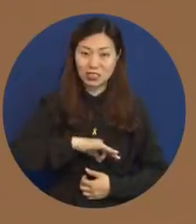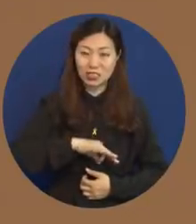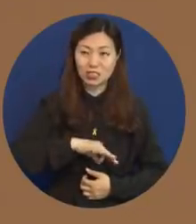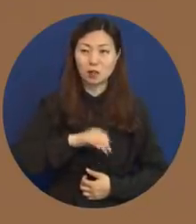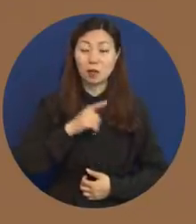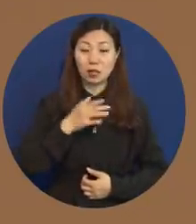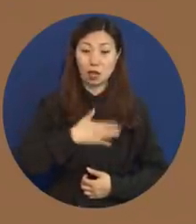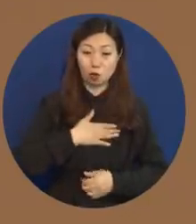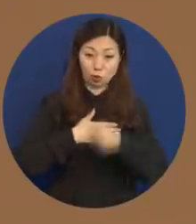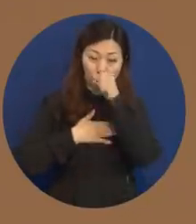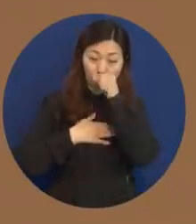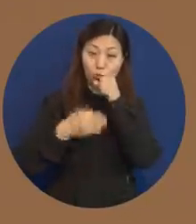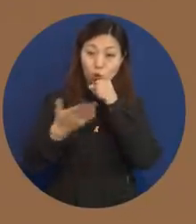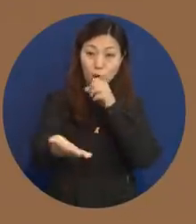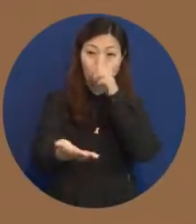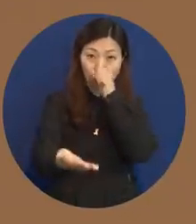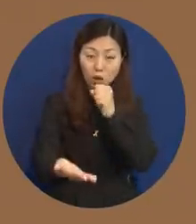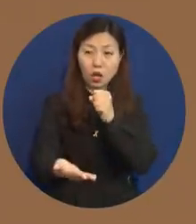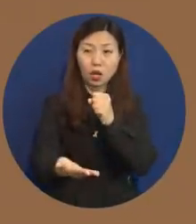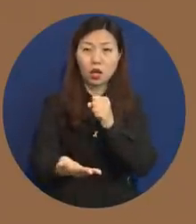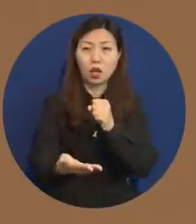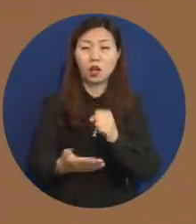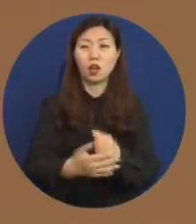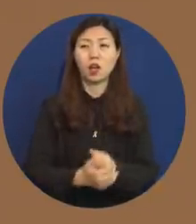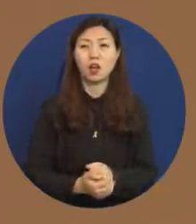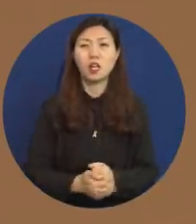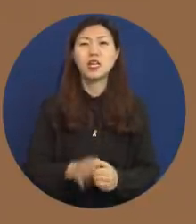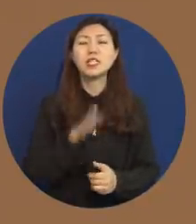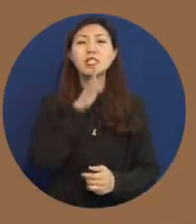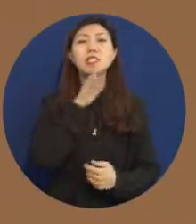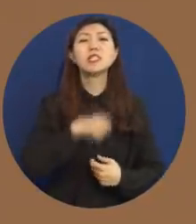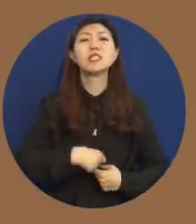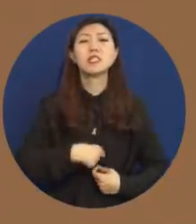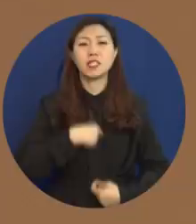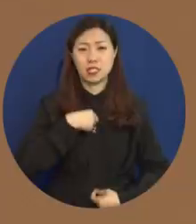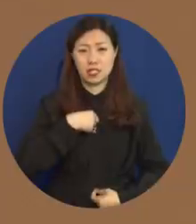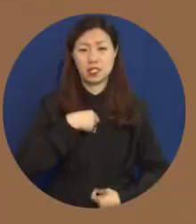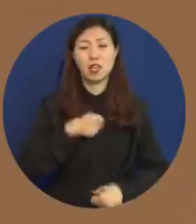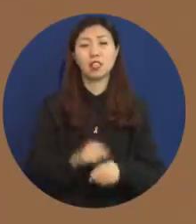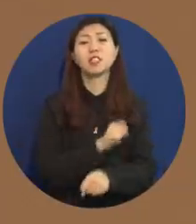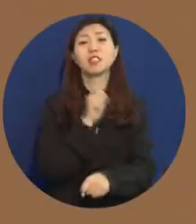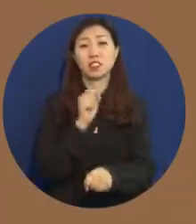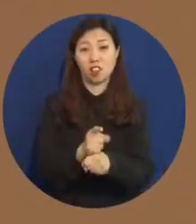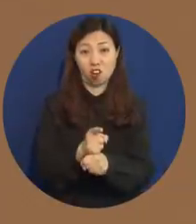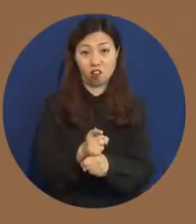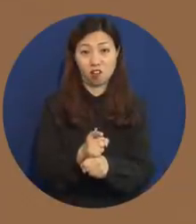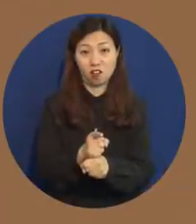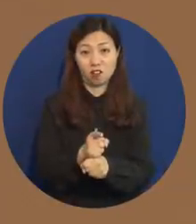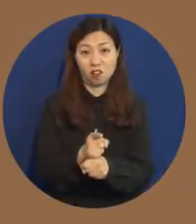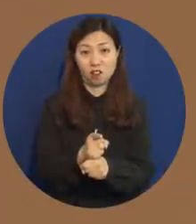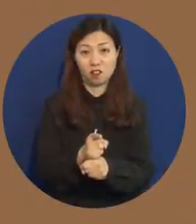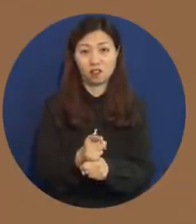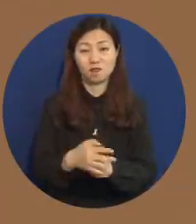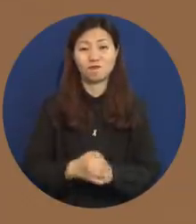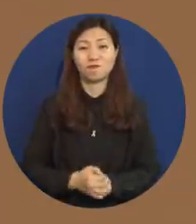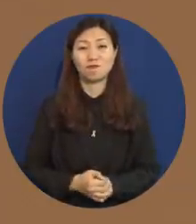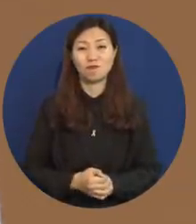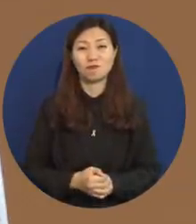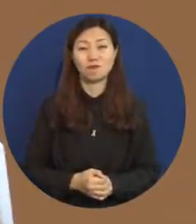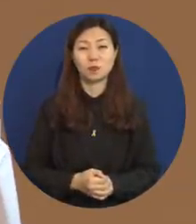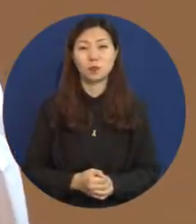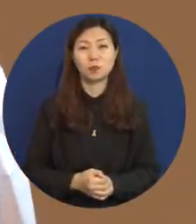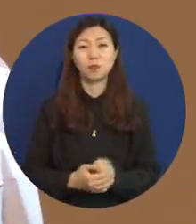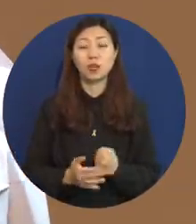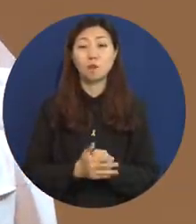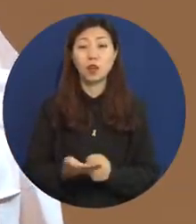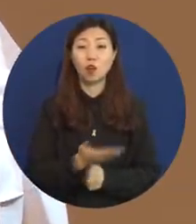나도 좋고 너도 좋다. 이게 진리의 속성이다. 이렇게 이해하시면 돼요. 그래서